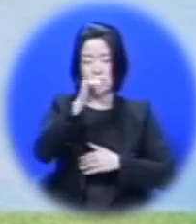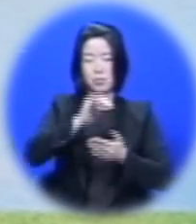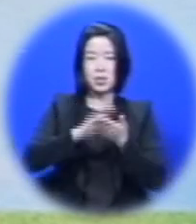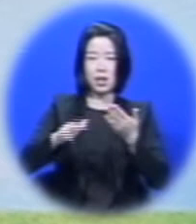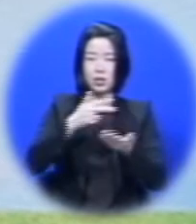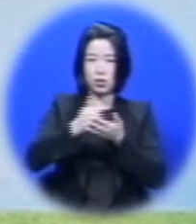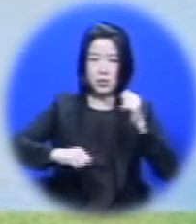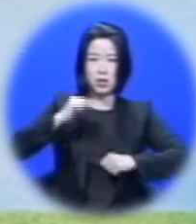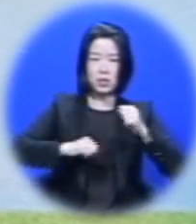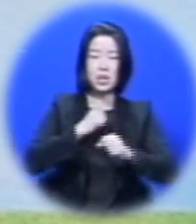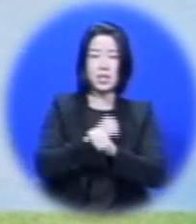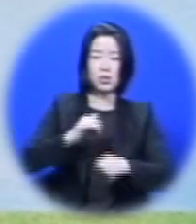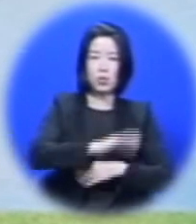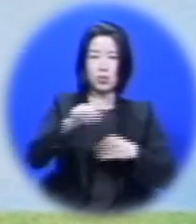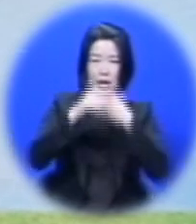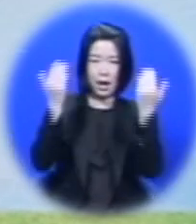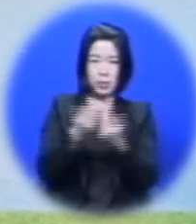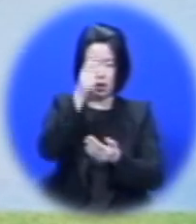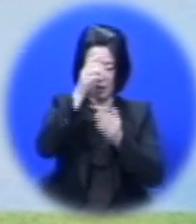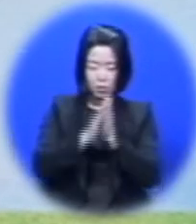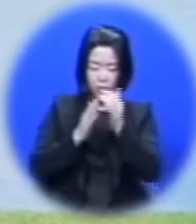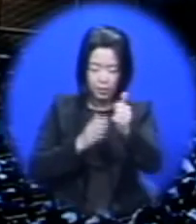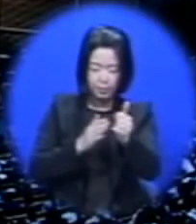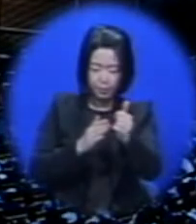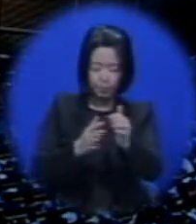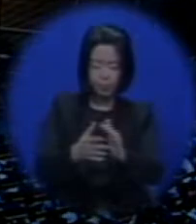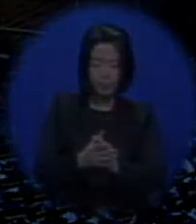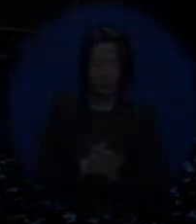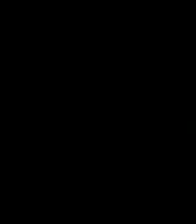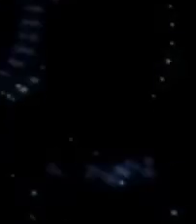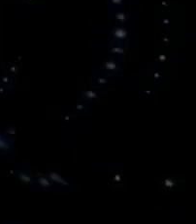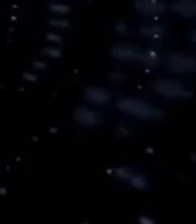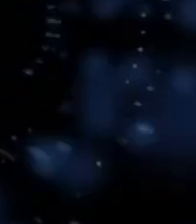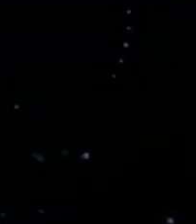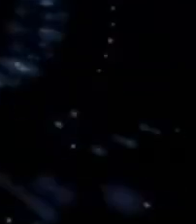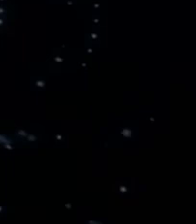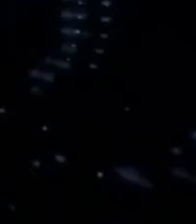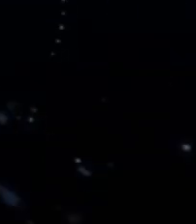주님의 역사하심을 우리 다 같이 기도하겠습니다. 은혜와 사랑이 충만하신 하나님.